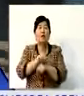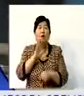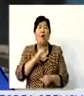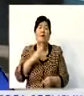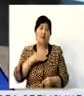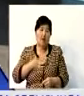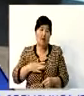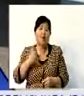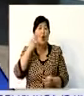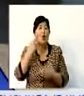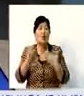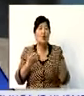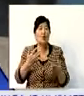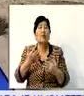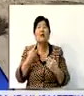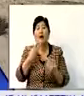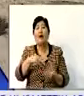танытып, түсіністікпен қараса дейді.